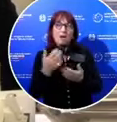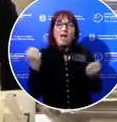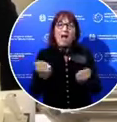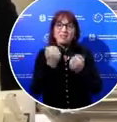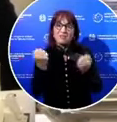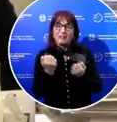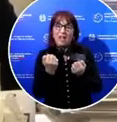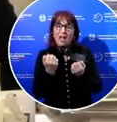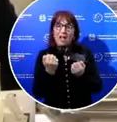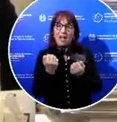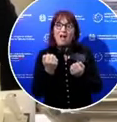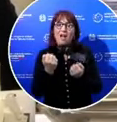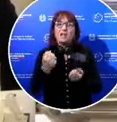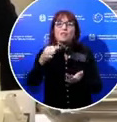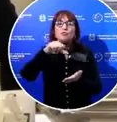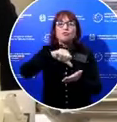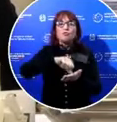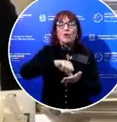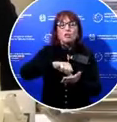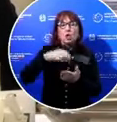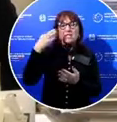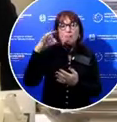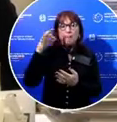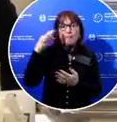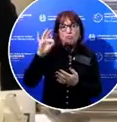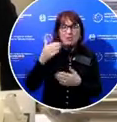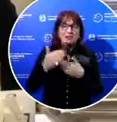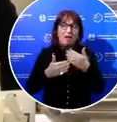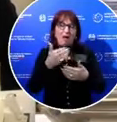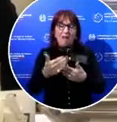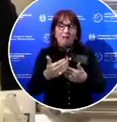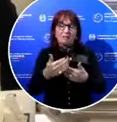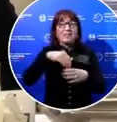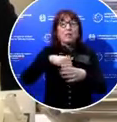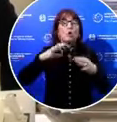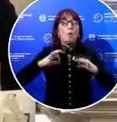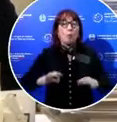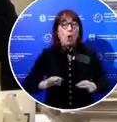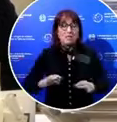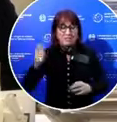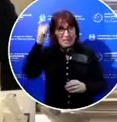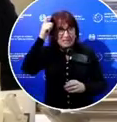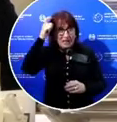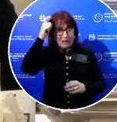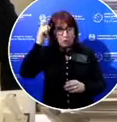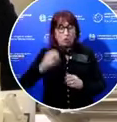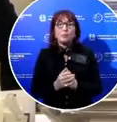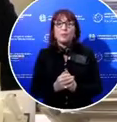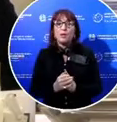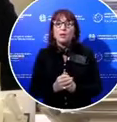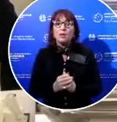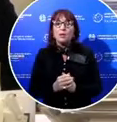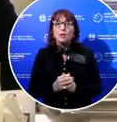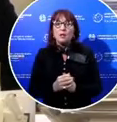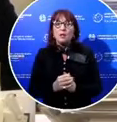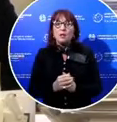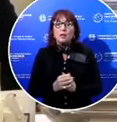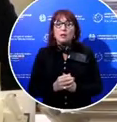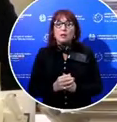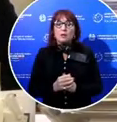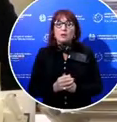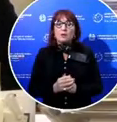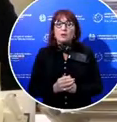Direzione Centrale delle Specialità della Polizia di Stato, che per esempio ha siglato